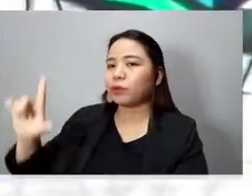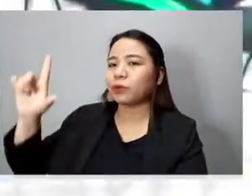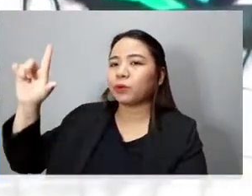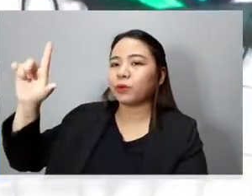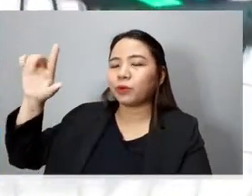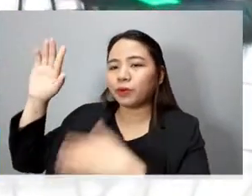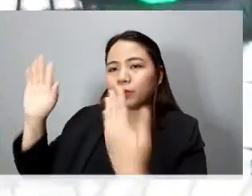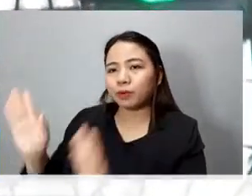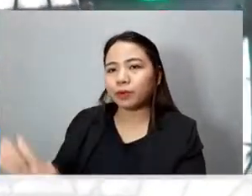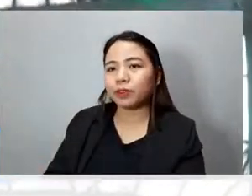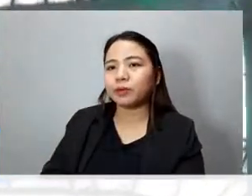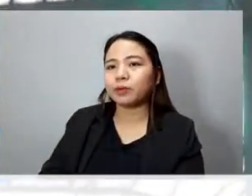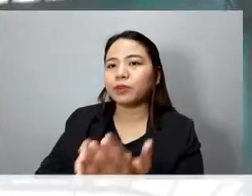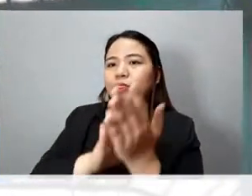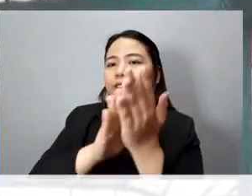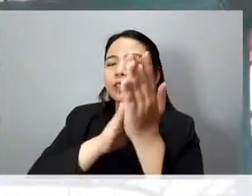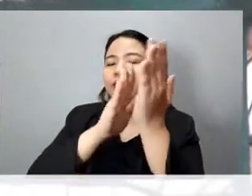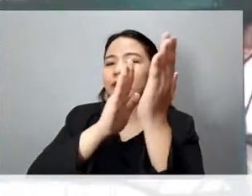Panginoon,